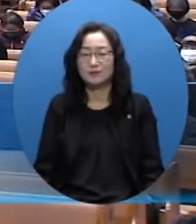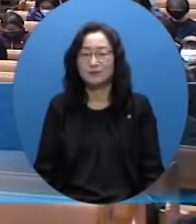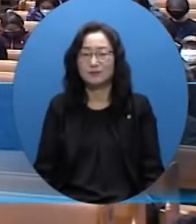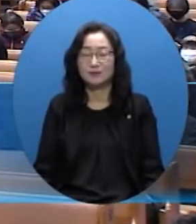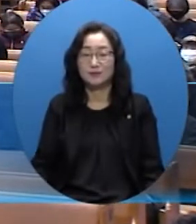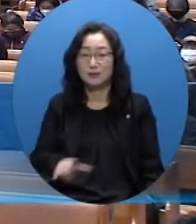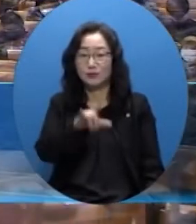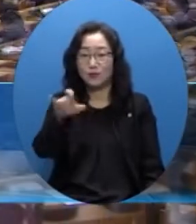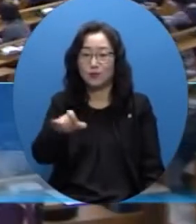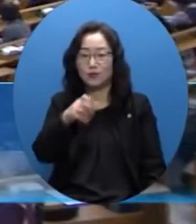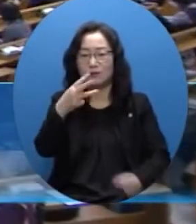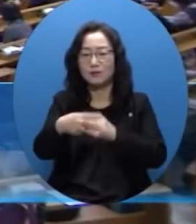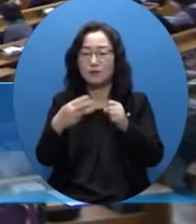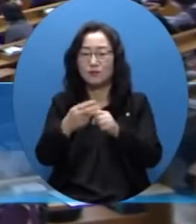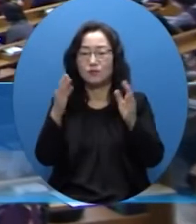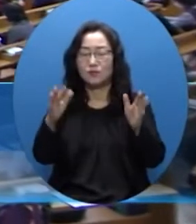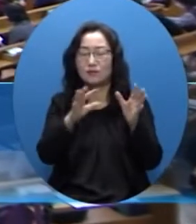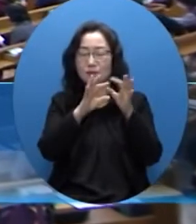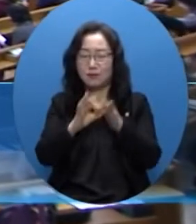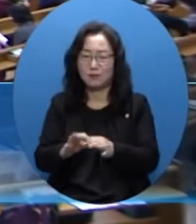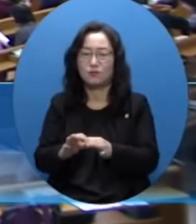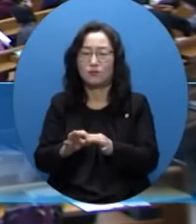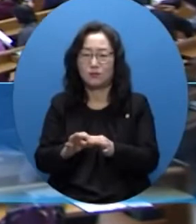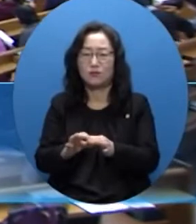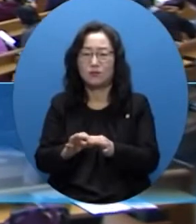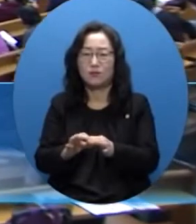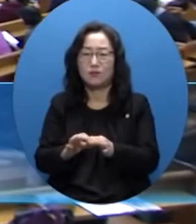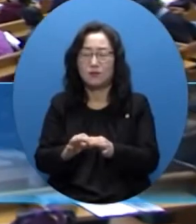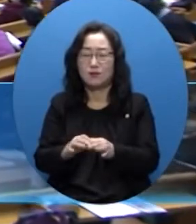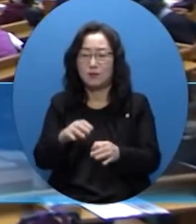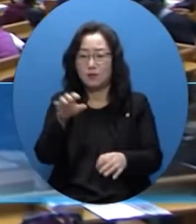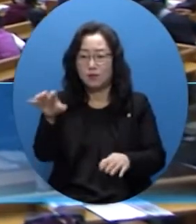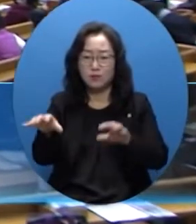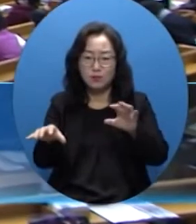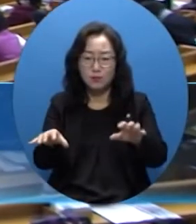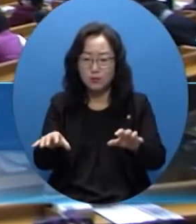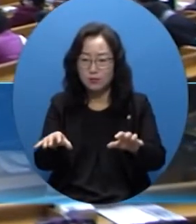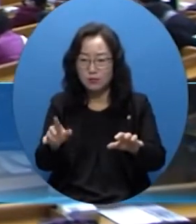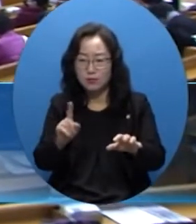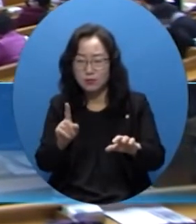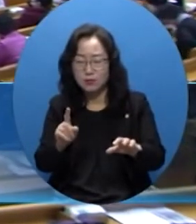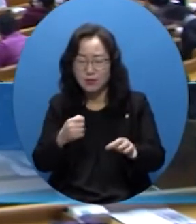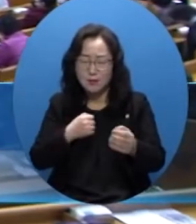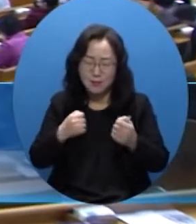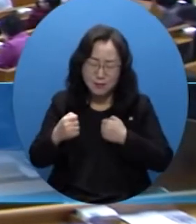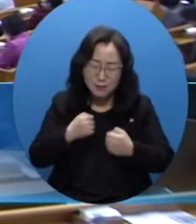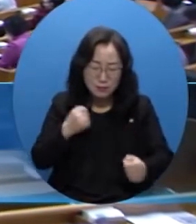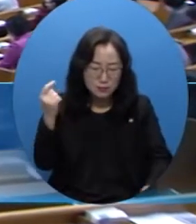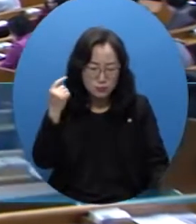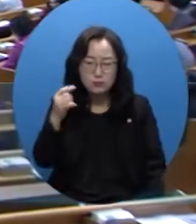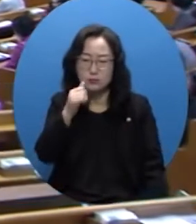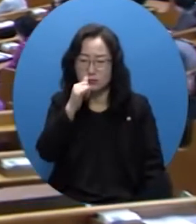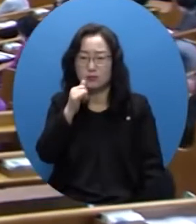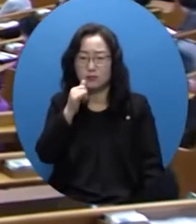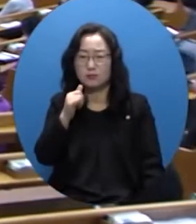콜라 3년째 이어져 오면서 곳곳에서 탄식 소리가 들려옵니다